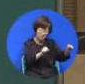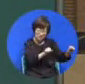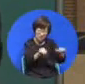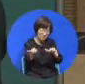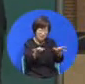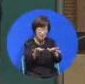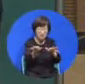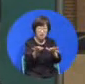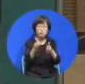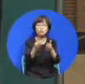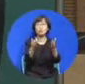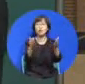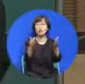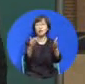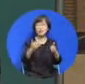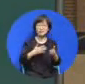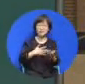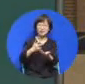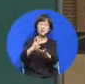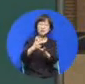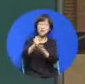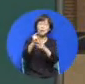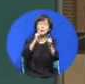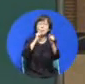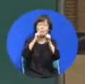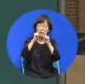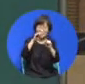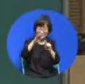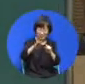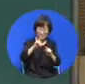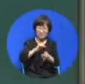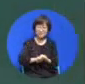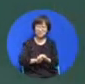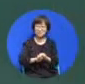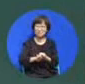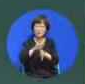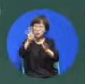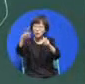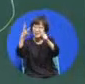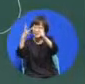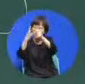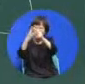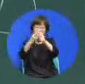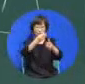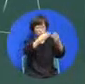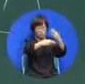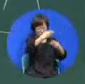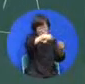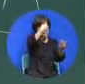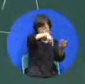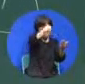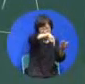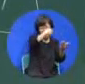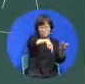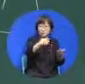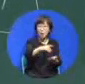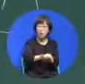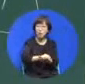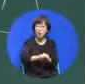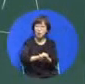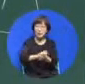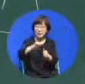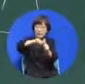is what the Lord Almighty says. 세 번째입니다. The third point. 렘넌트에게 가르치세요. Please teach this to the remnants.